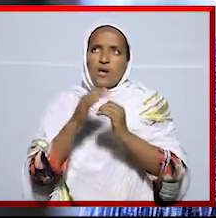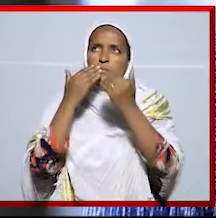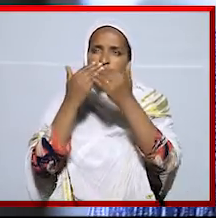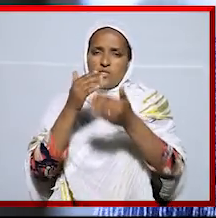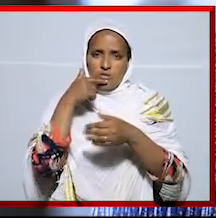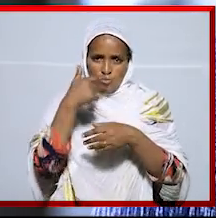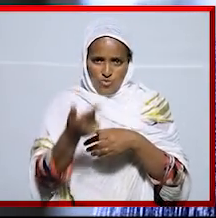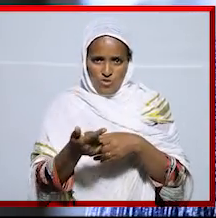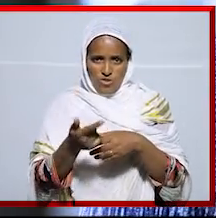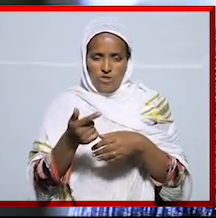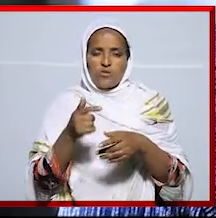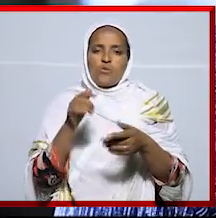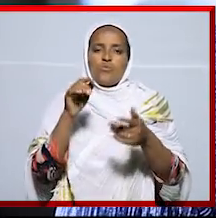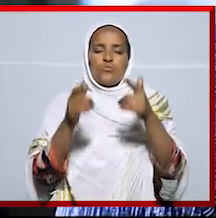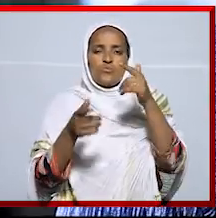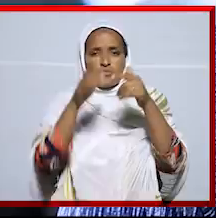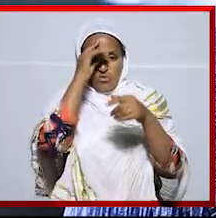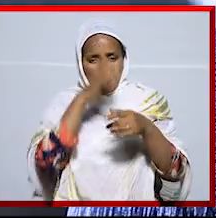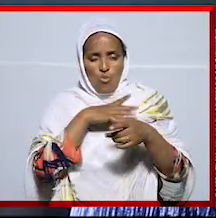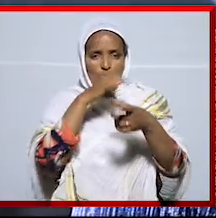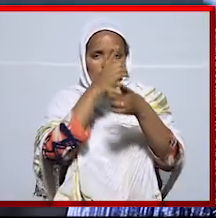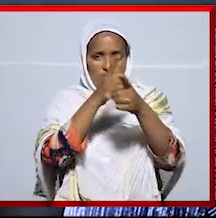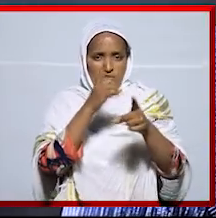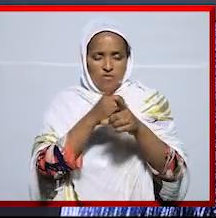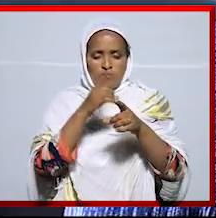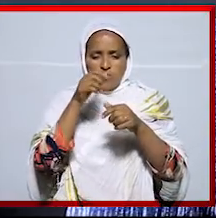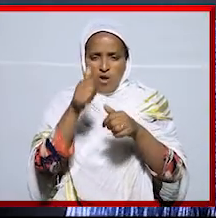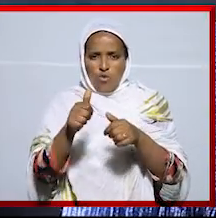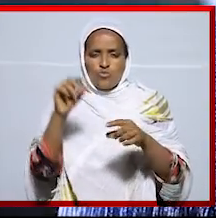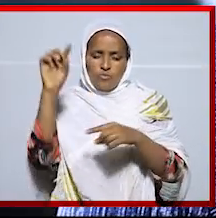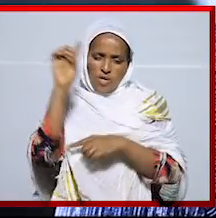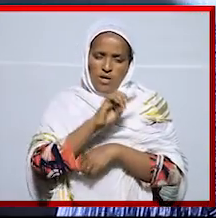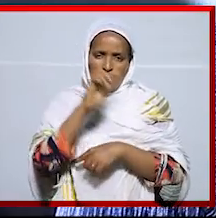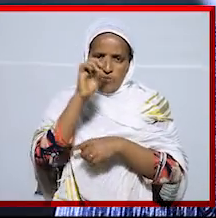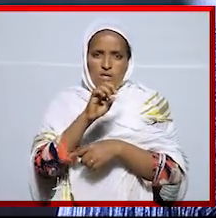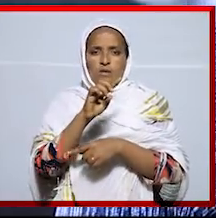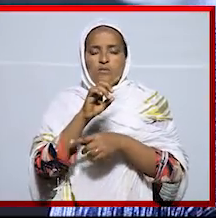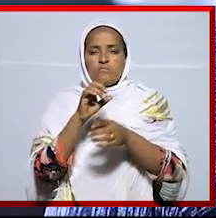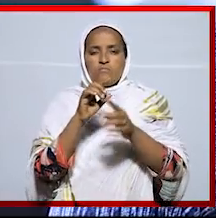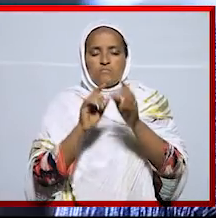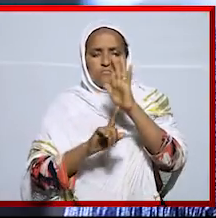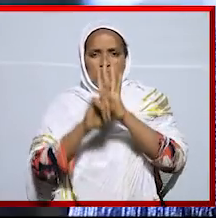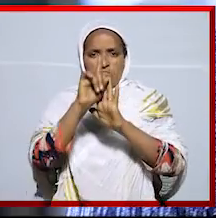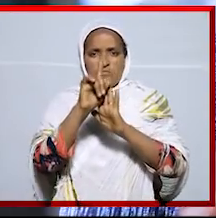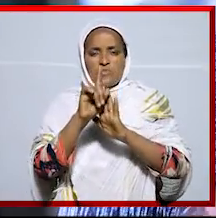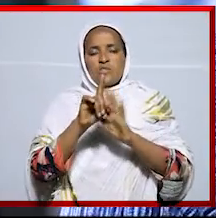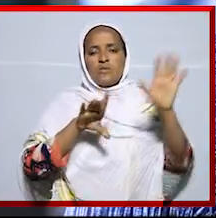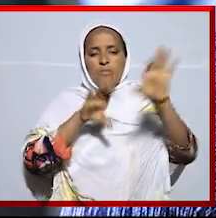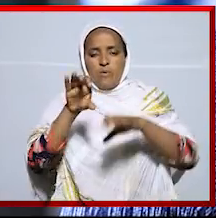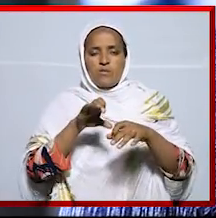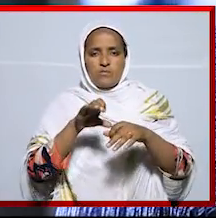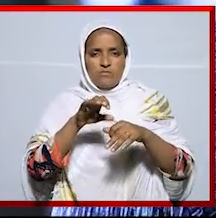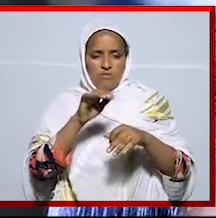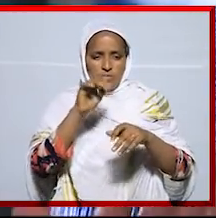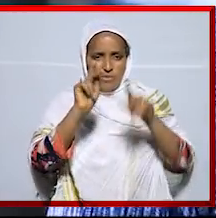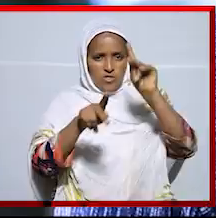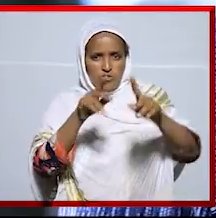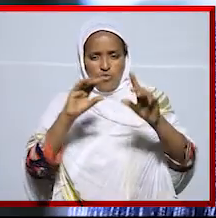አካል አመሰግናለሁ እንዲል አንድ። ሁለተኛ ደግሞ ሰው የተፈጠረው ራሱን ቀን በቀን አፕዴት በማድረግ ካለው